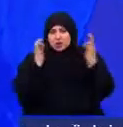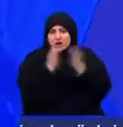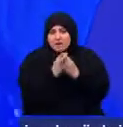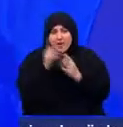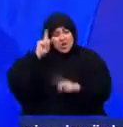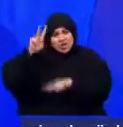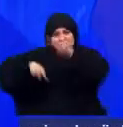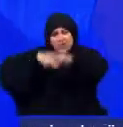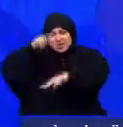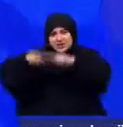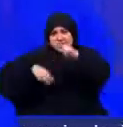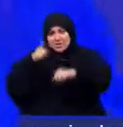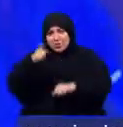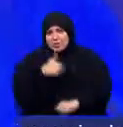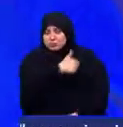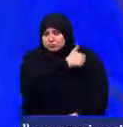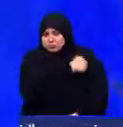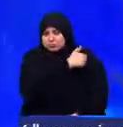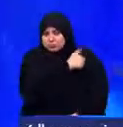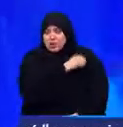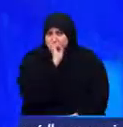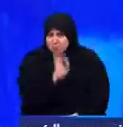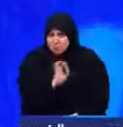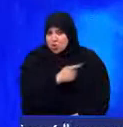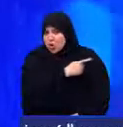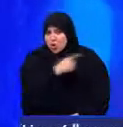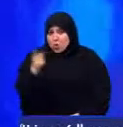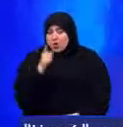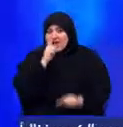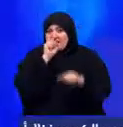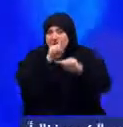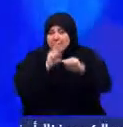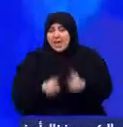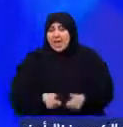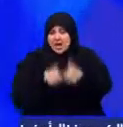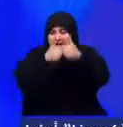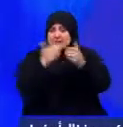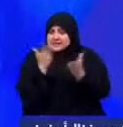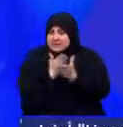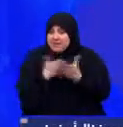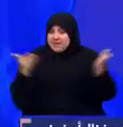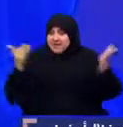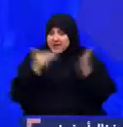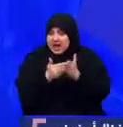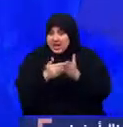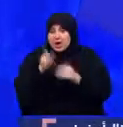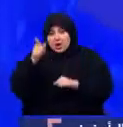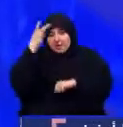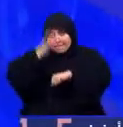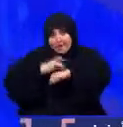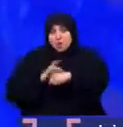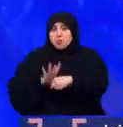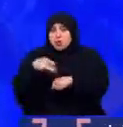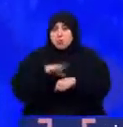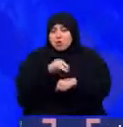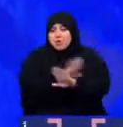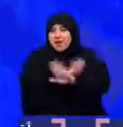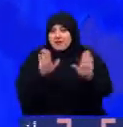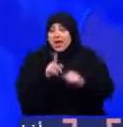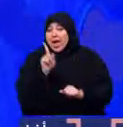توفر تحقق أن تؤمن هذه النسبة المئوية كي تصل إلى، وهذه النسبة المئوية في السلالة